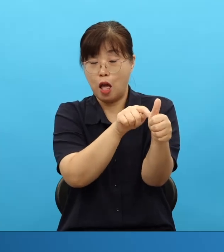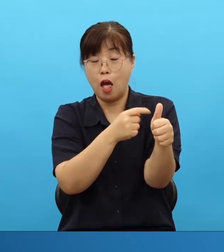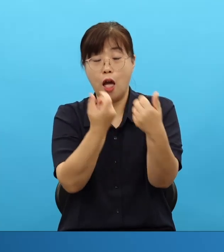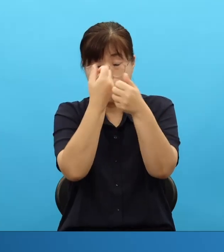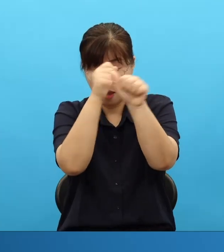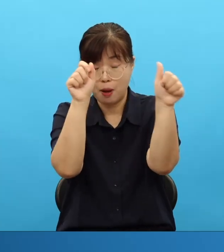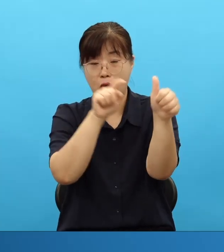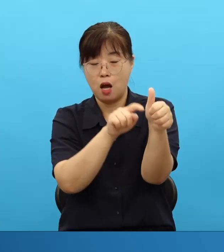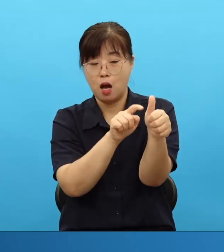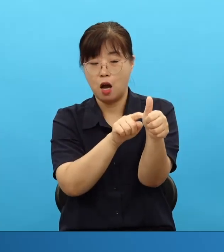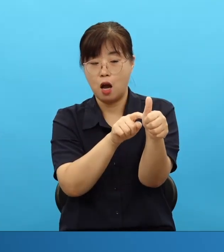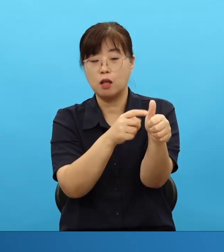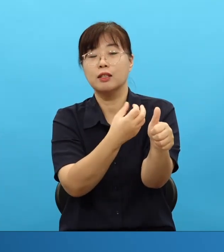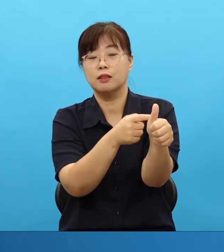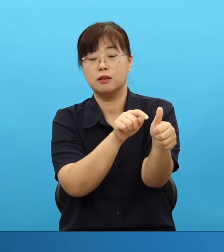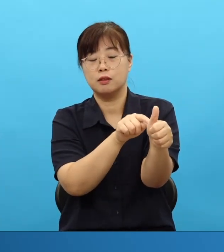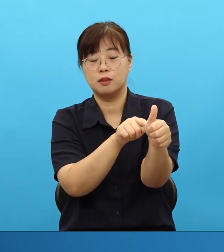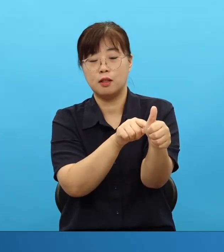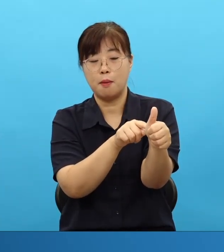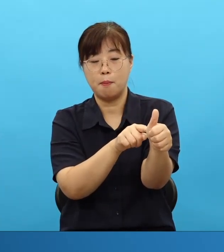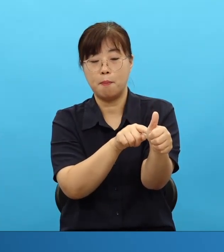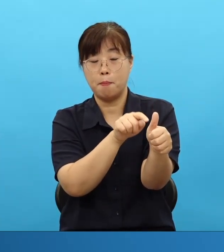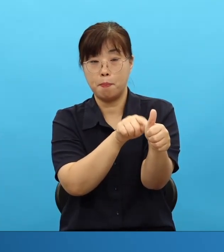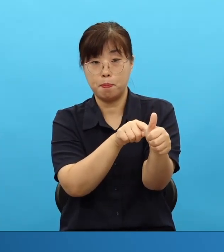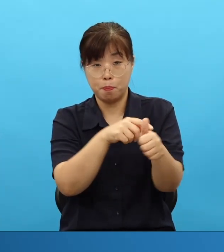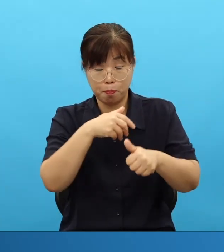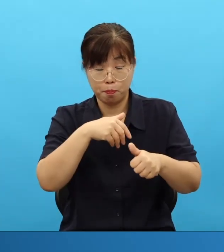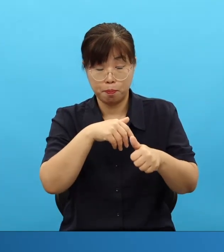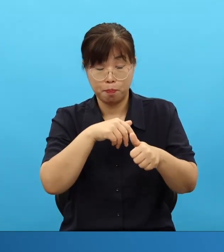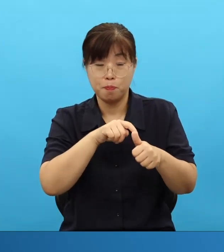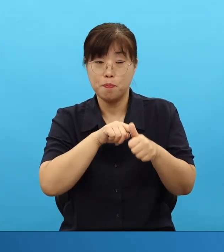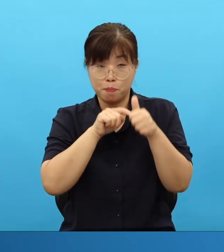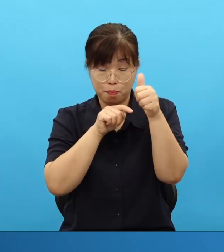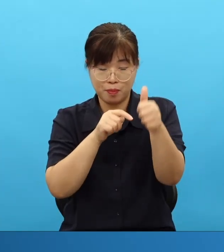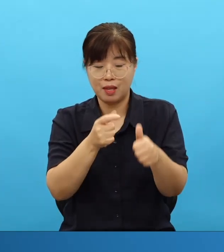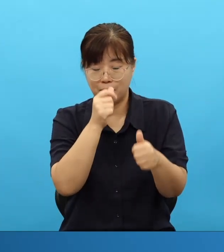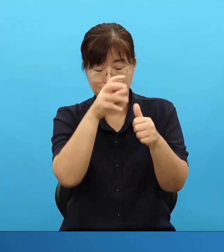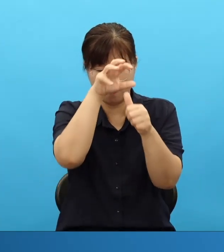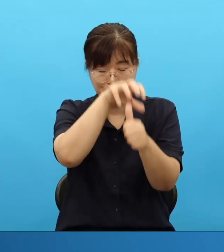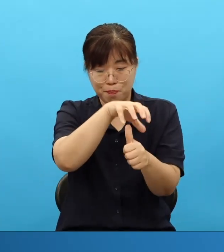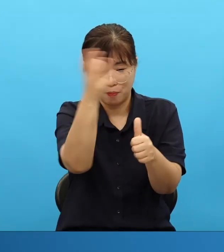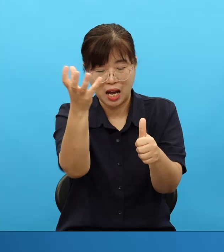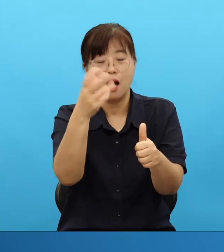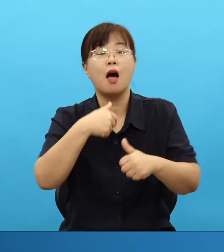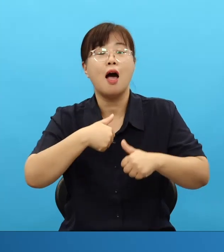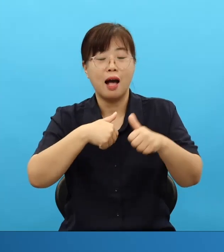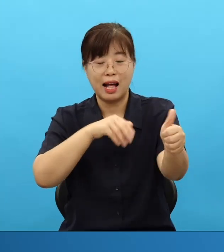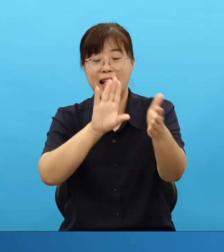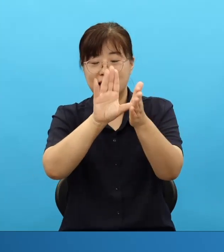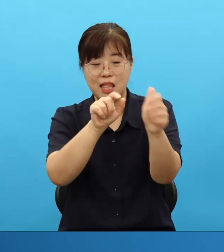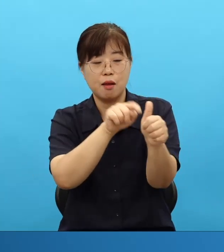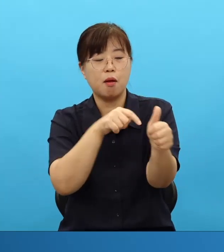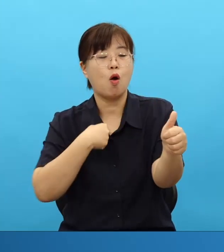나가면 저를 꼭 기억해 달라 할 때 그 말은 힘든 표현도 될 수